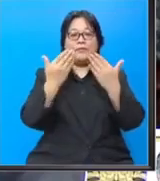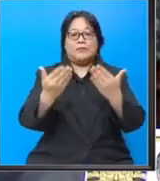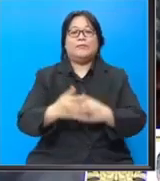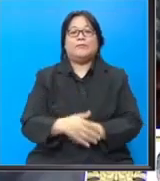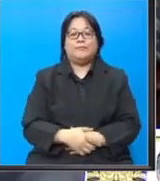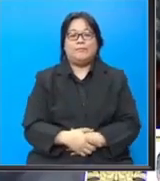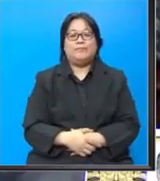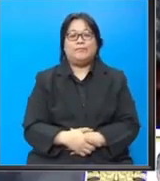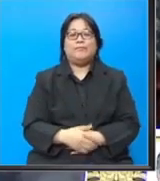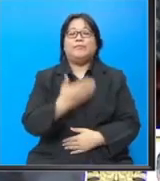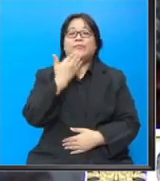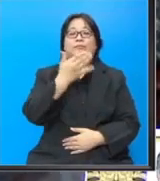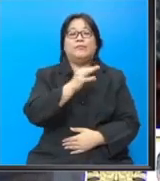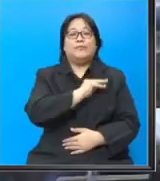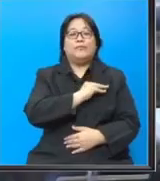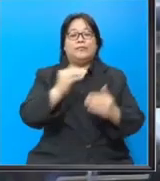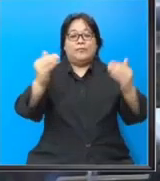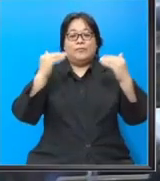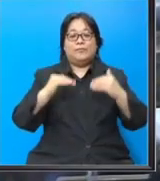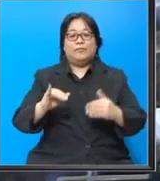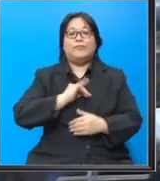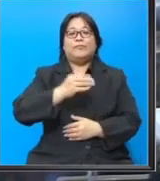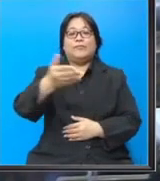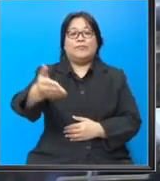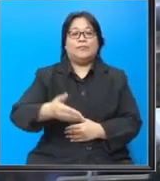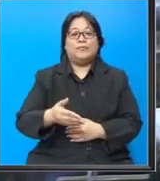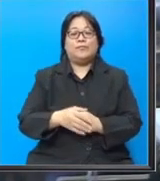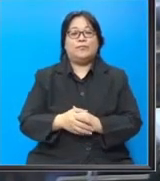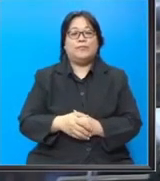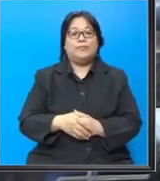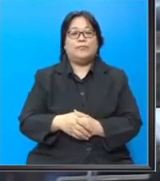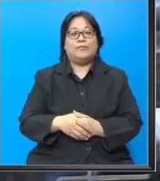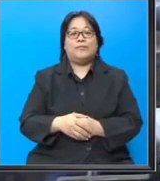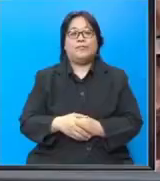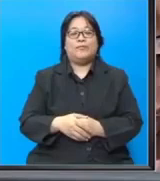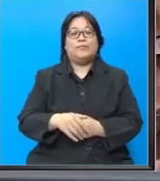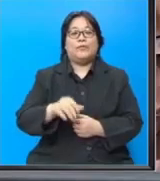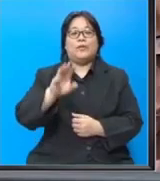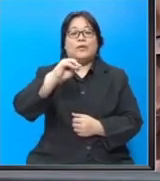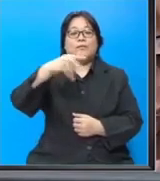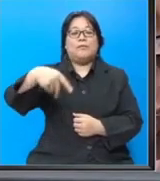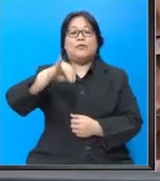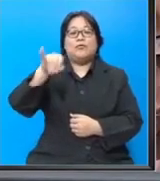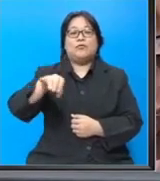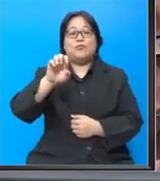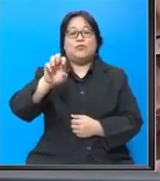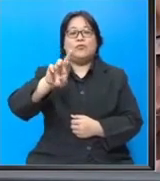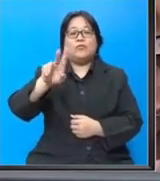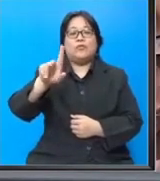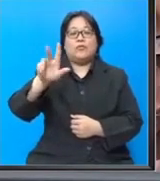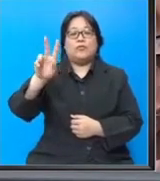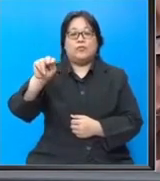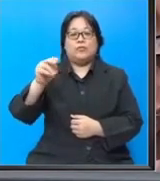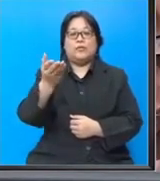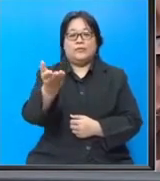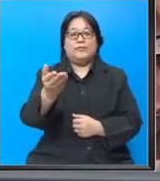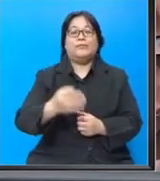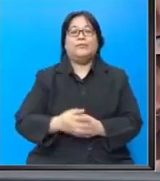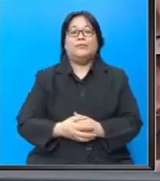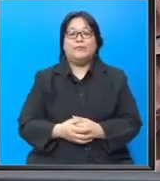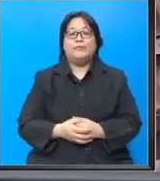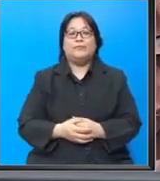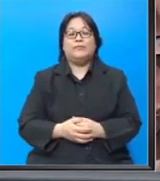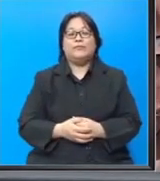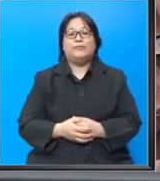bersih tentu masih mencuri Sebelumnya saya ingin menjemput yang promotes utama Haji mukhriz tune magney Drone